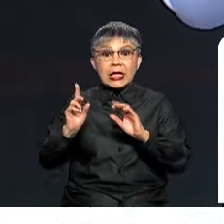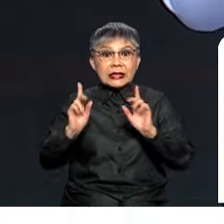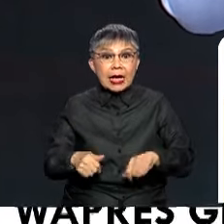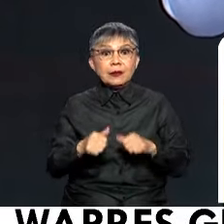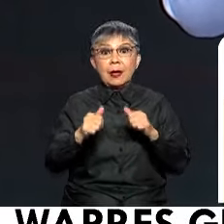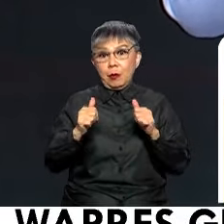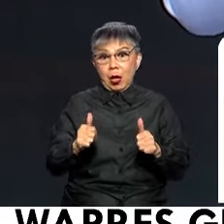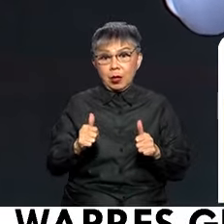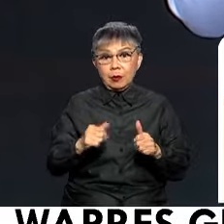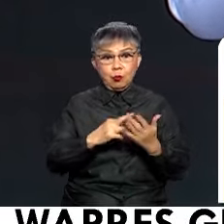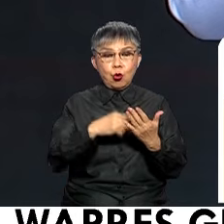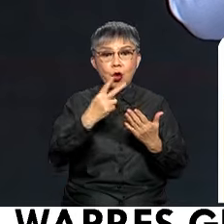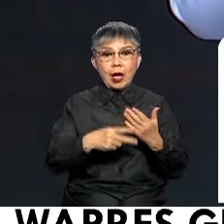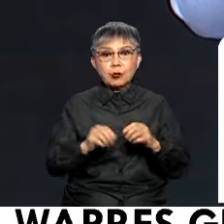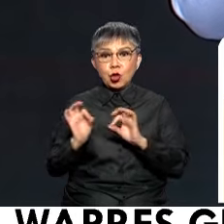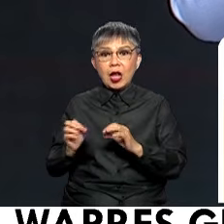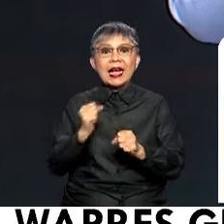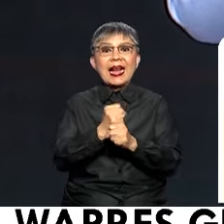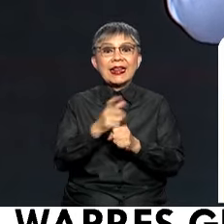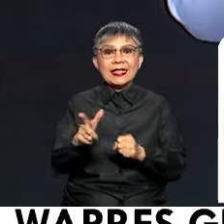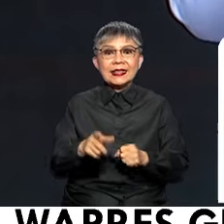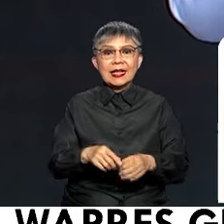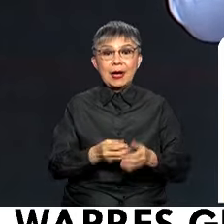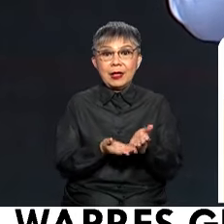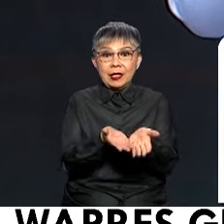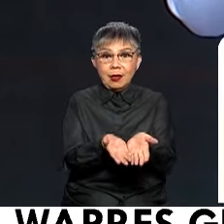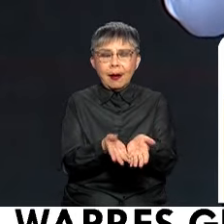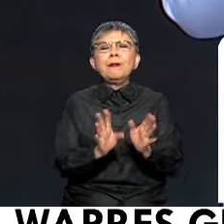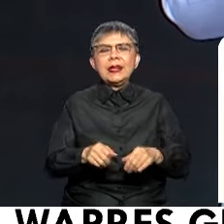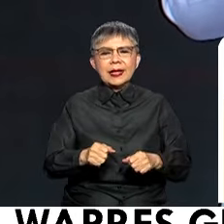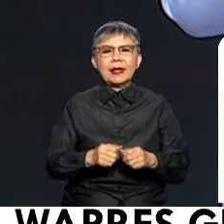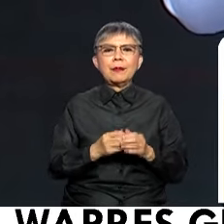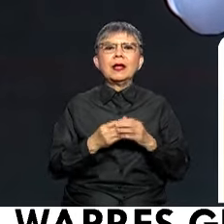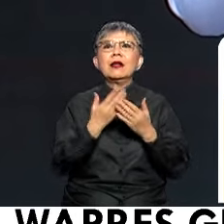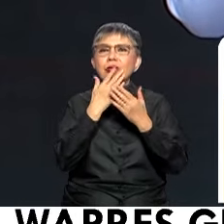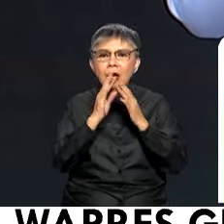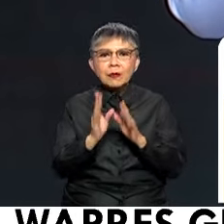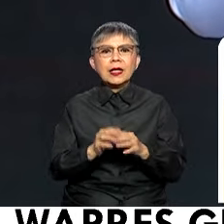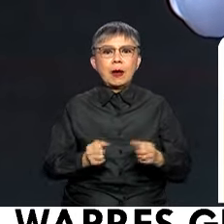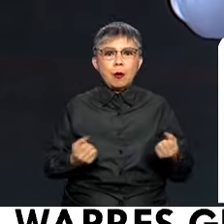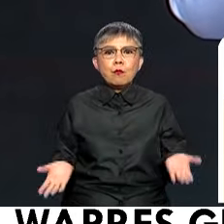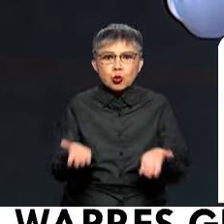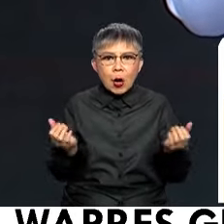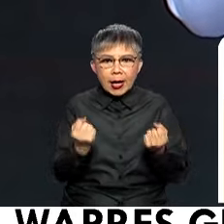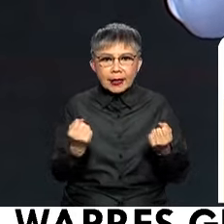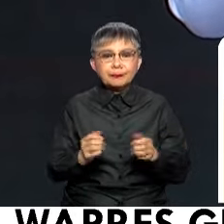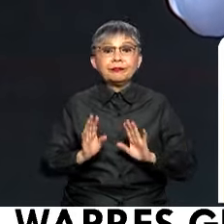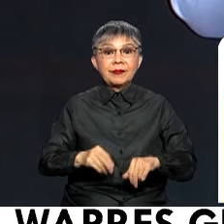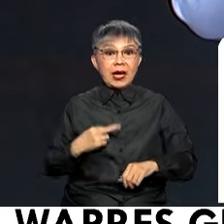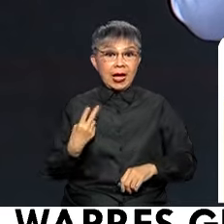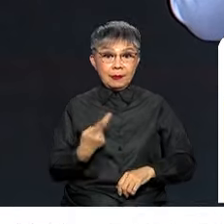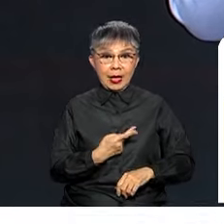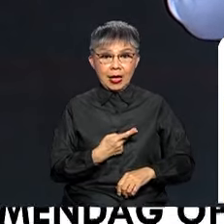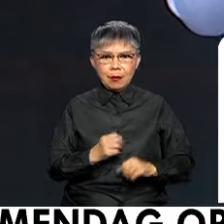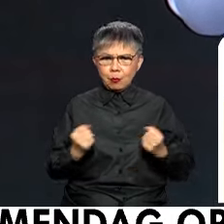sehingga program sekolah gratis yang kami canangkan Insyaallah akan kami perjuangkan oleh karena itu kami juga